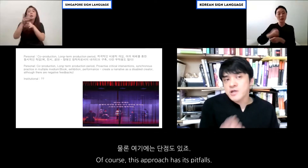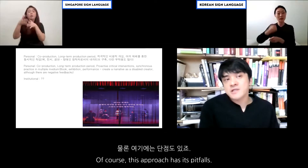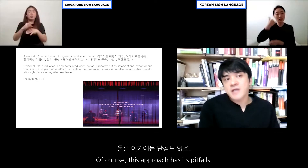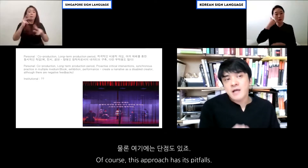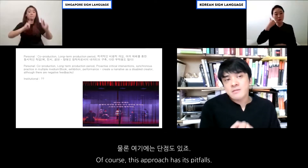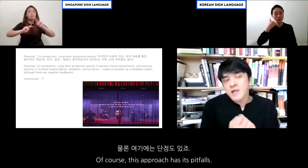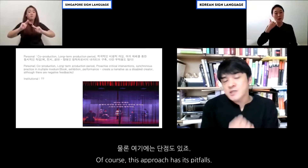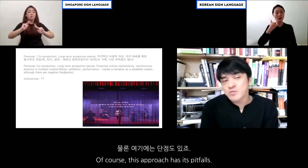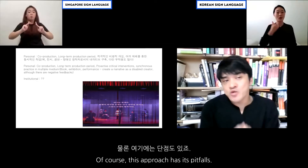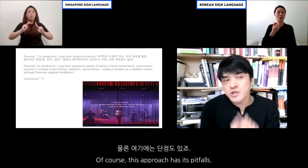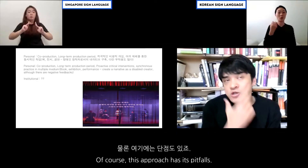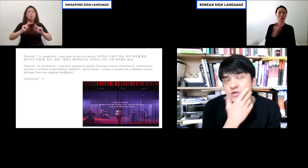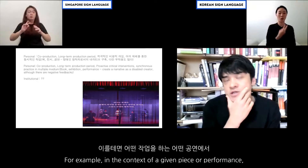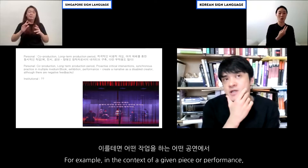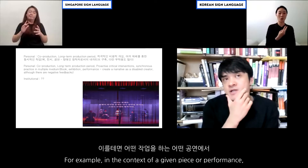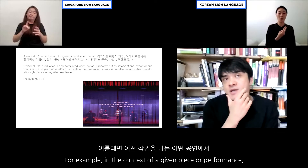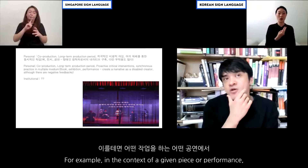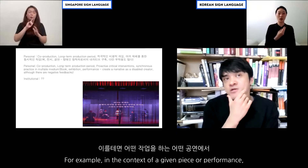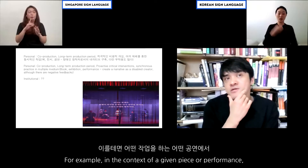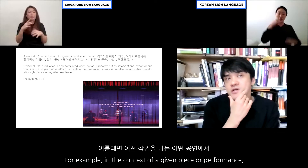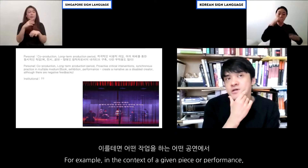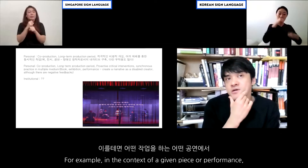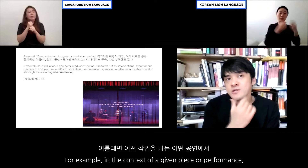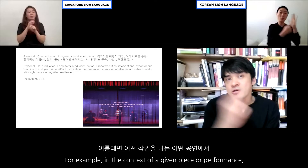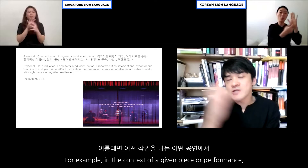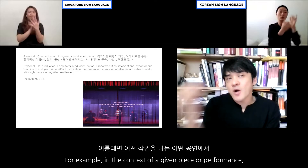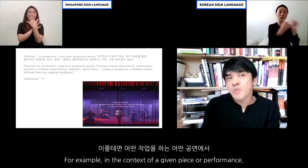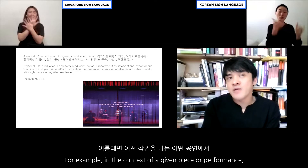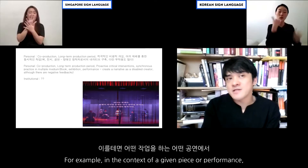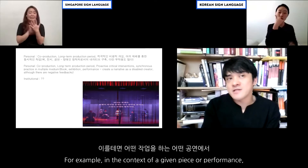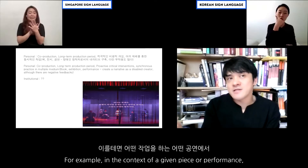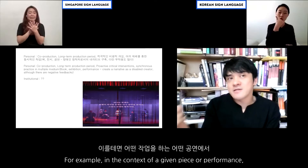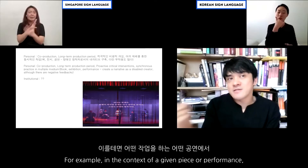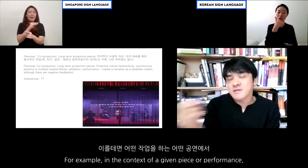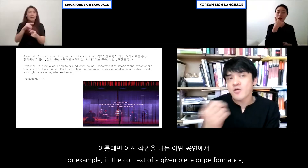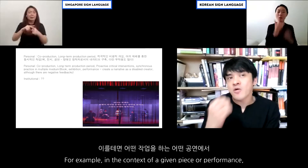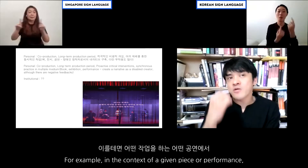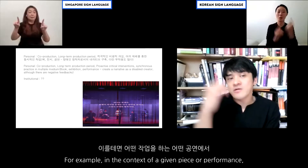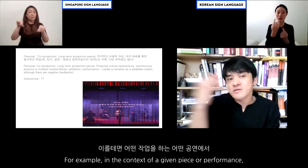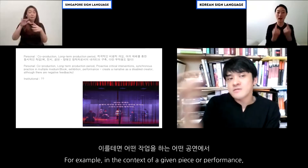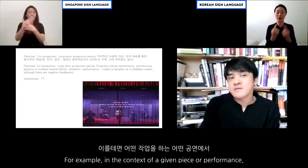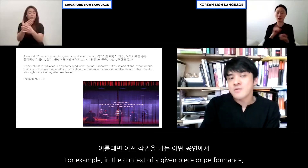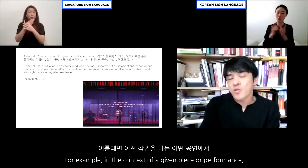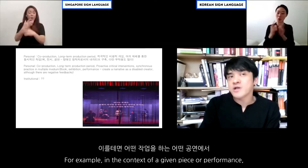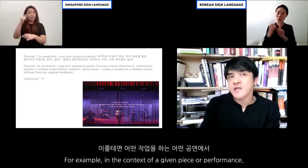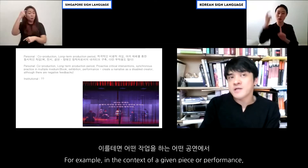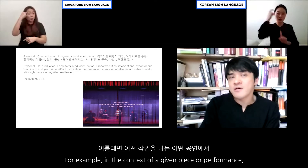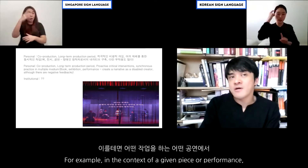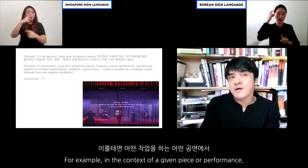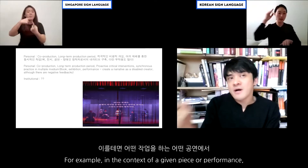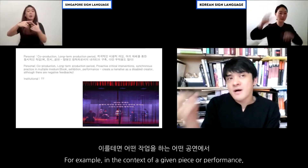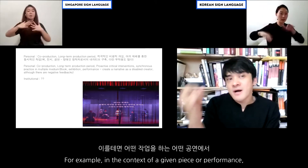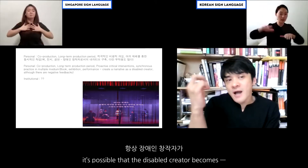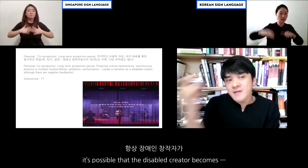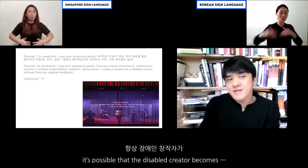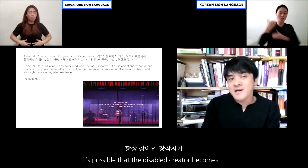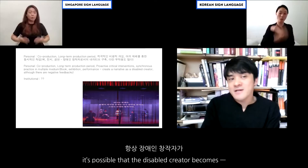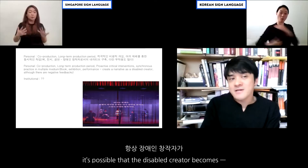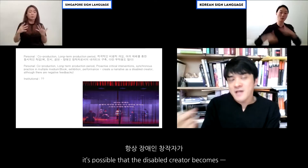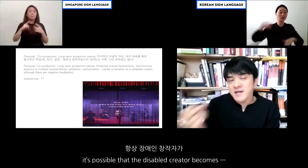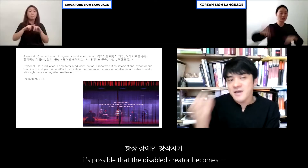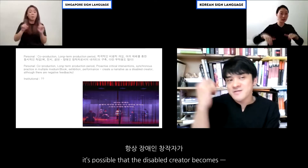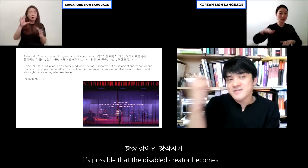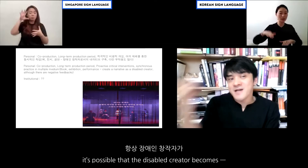물론 여기에는 단점도 있죠. 이를테면 어떤 작업을 하는 어떤 공연에서